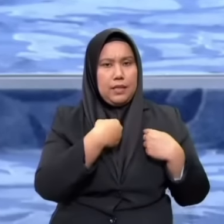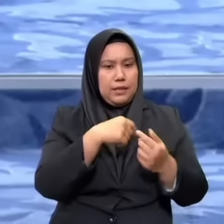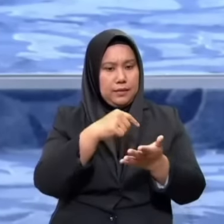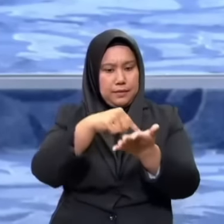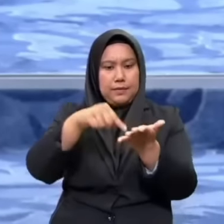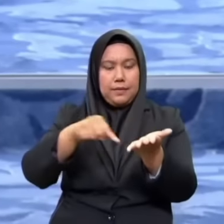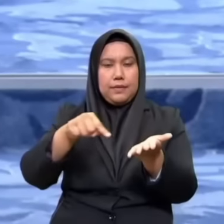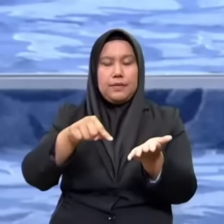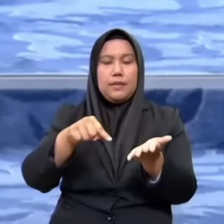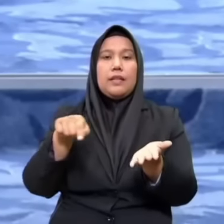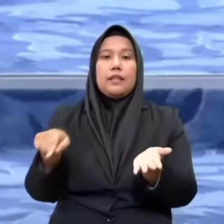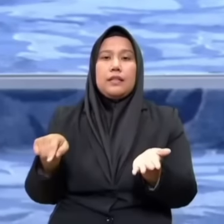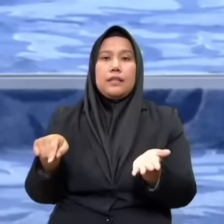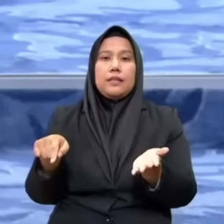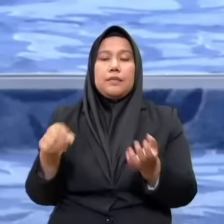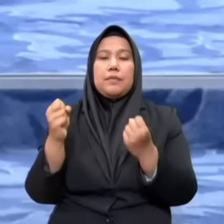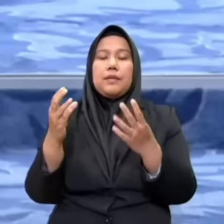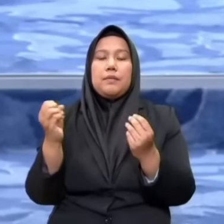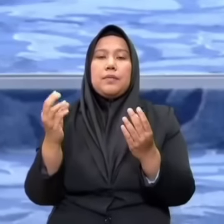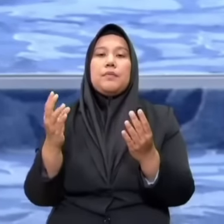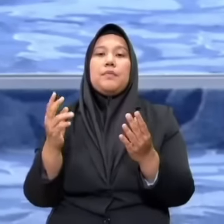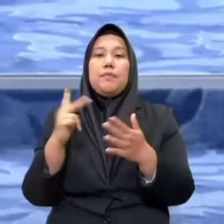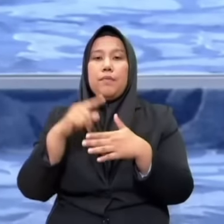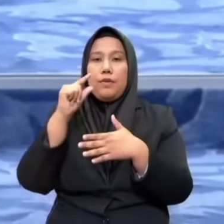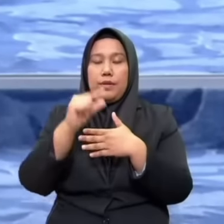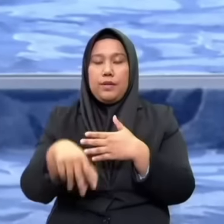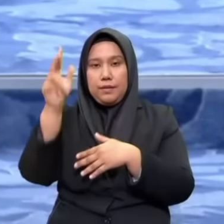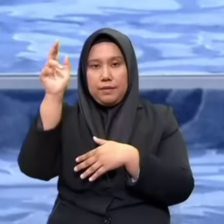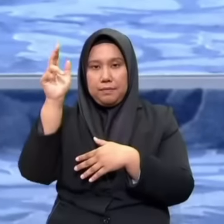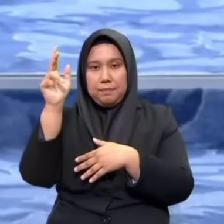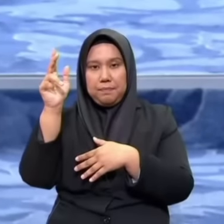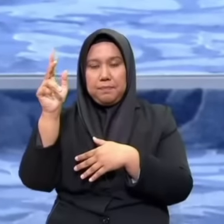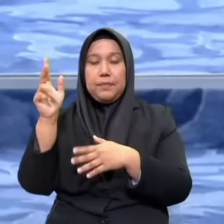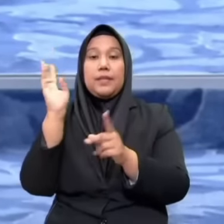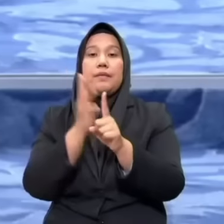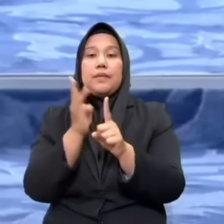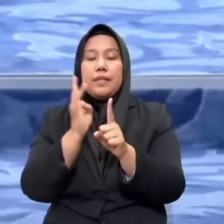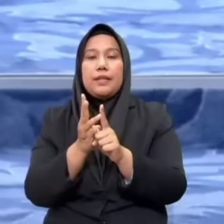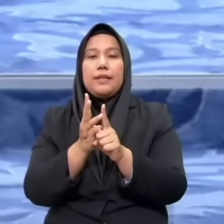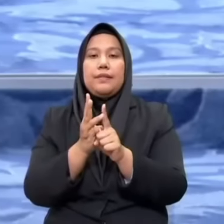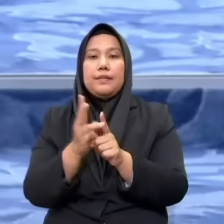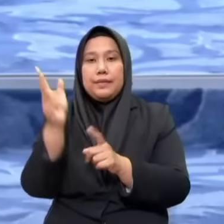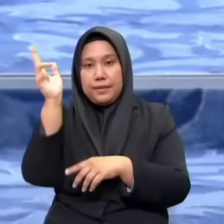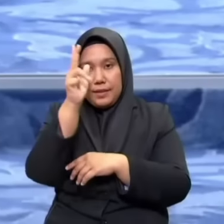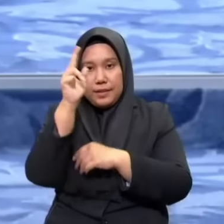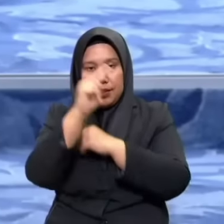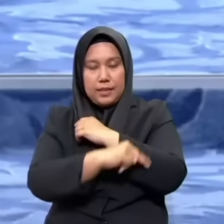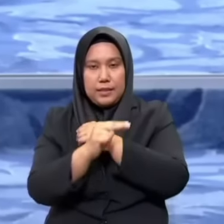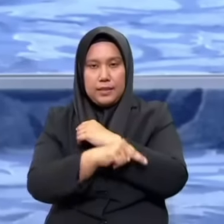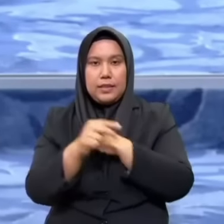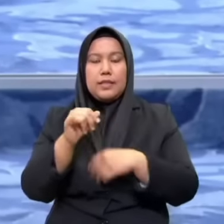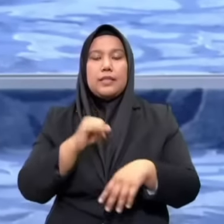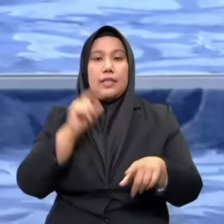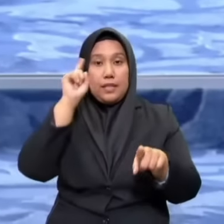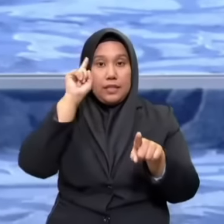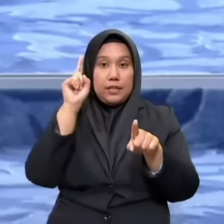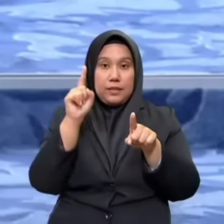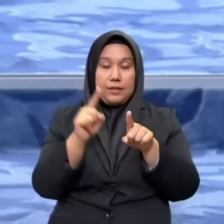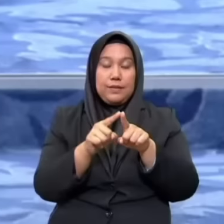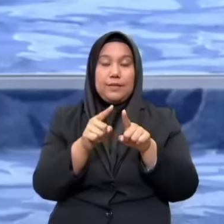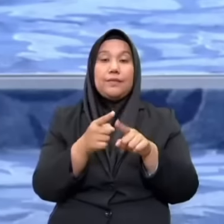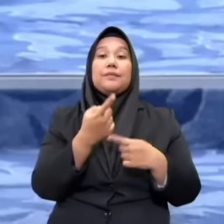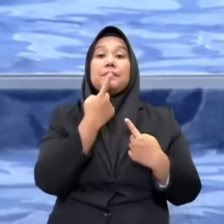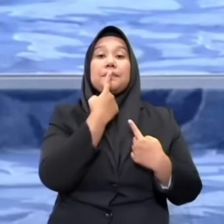dan juga beberapa program kebajikan oleh kerajaan negeri. Jadi kita gabungkan itu semua. Jadi saya setuju, ia bukan, dan saya sebut dalam jawapan